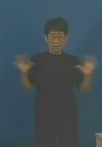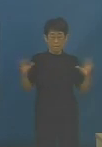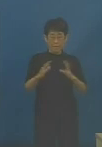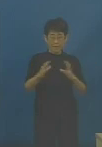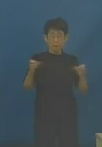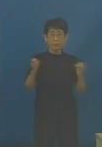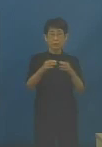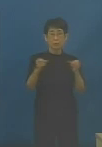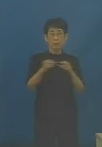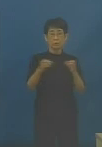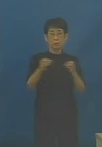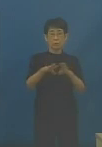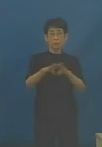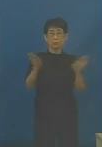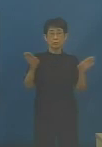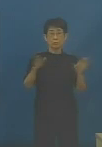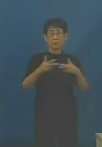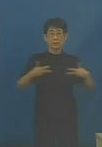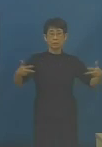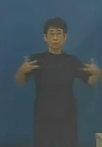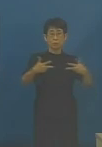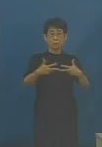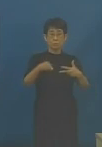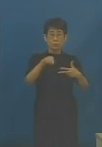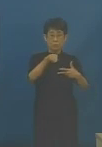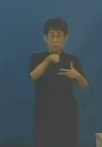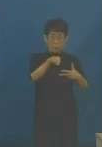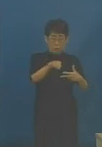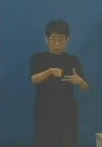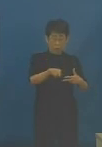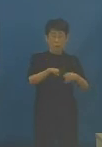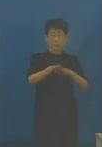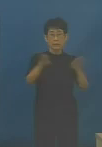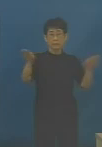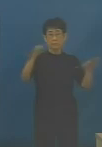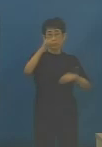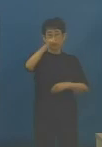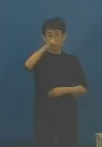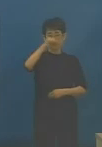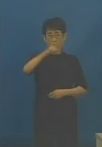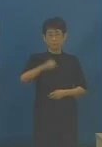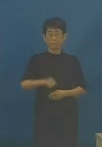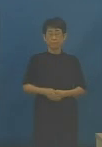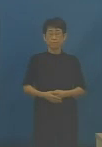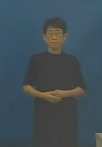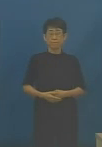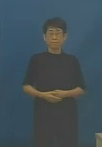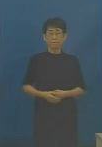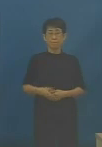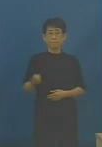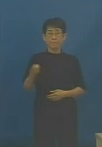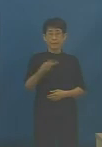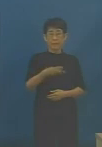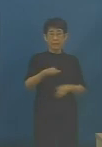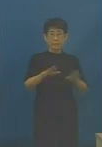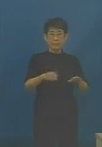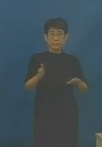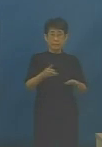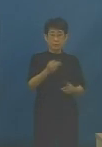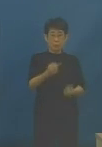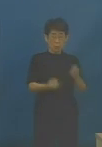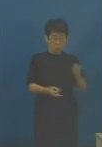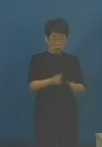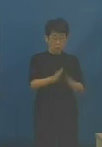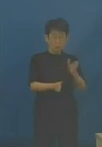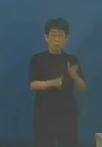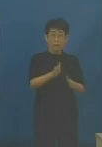ういう、シンポジウムを行うことといたしております。またあの最近の子育て関係では